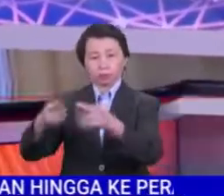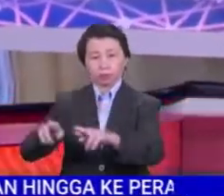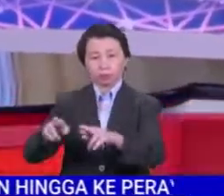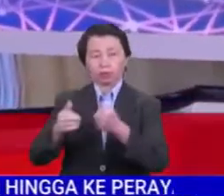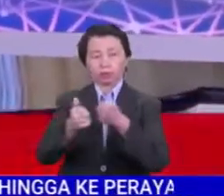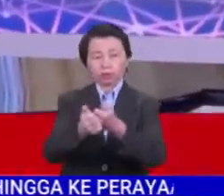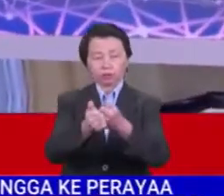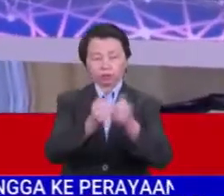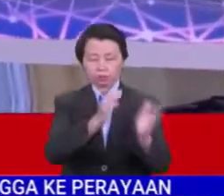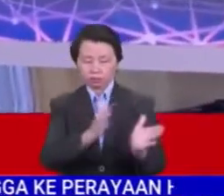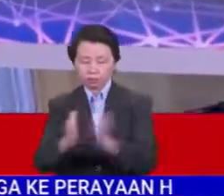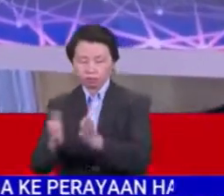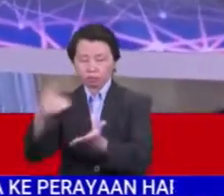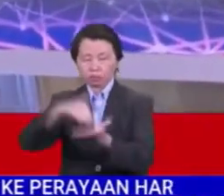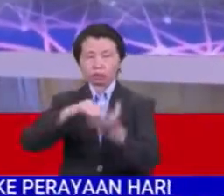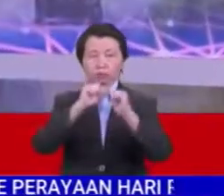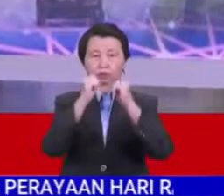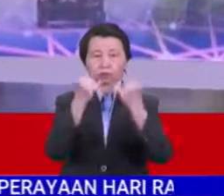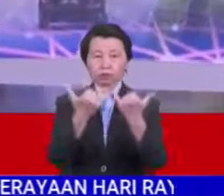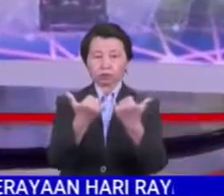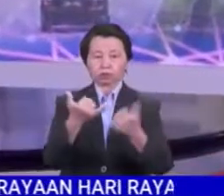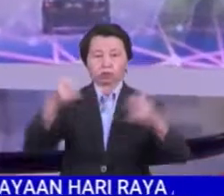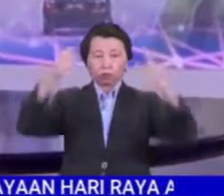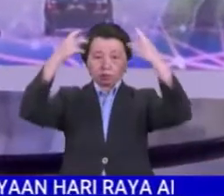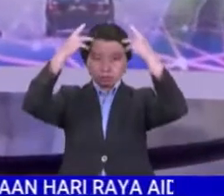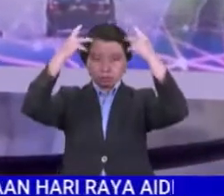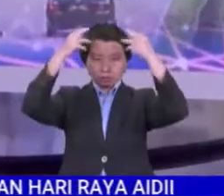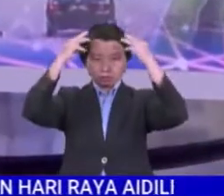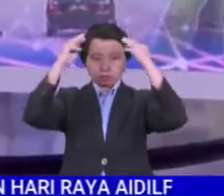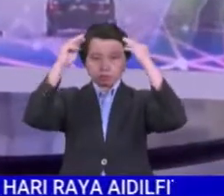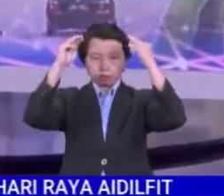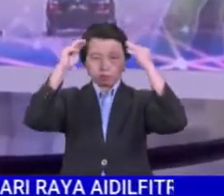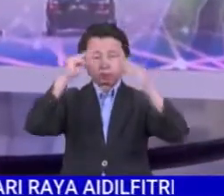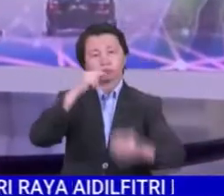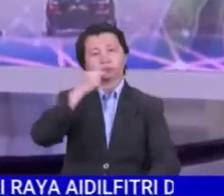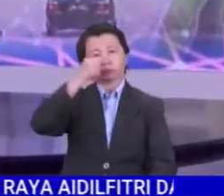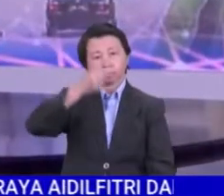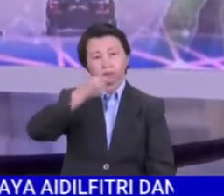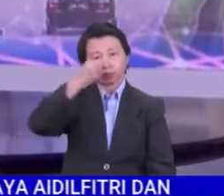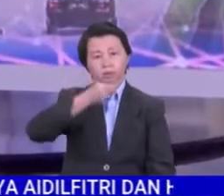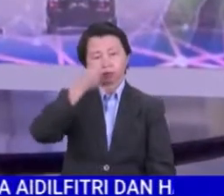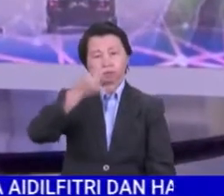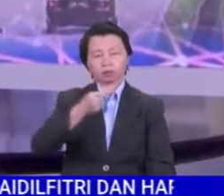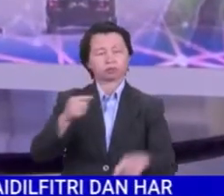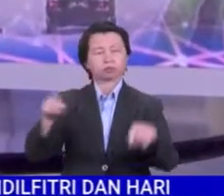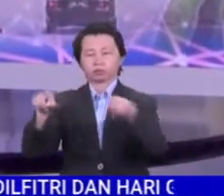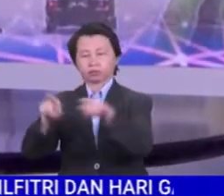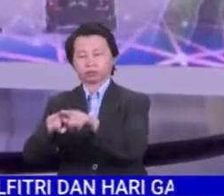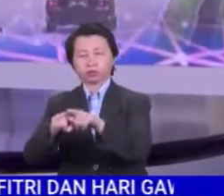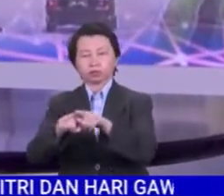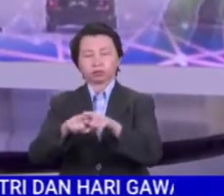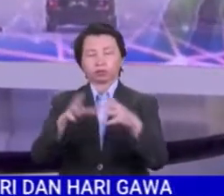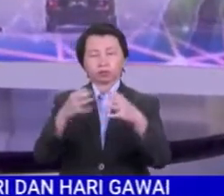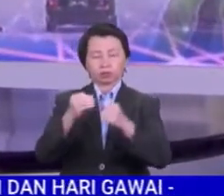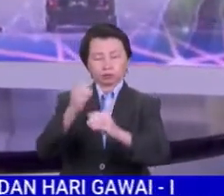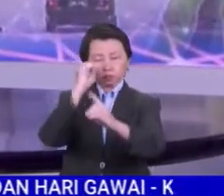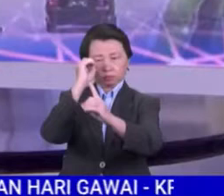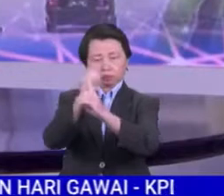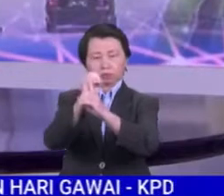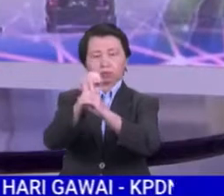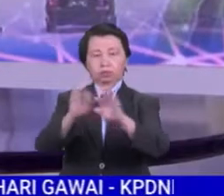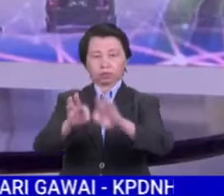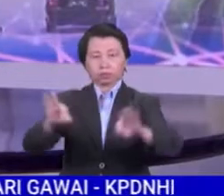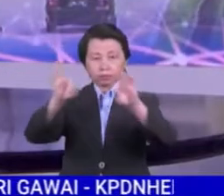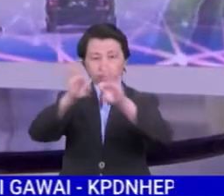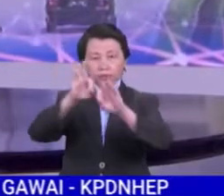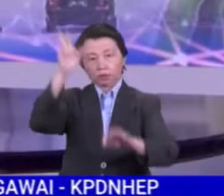pstrukturan semula Syarikat terbabit Perdana Menteri Datuk Seri Ismail Sabri yaakob berkata ia sejajar prinsip dan objektif utama